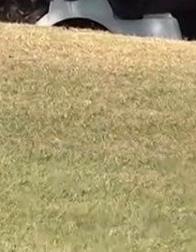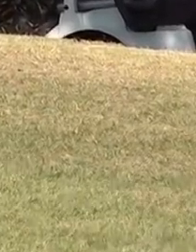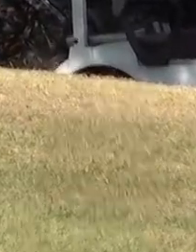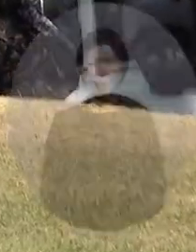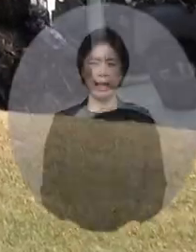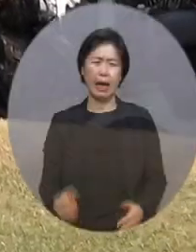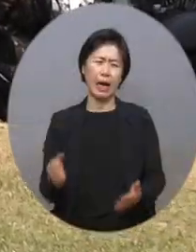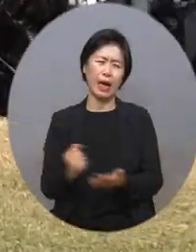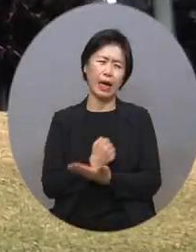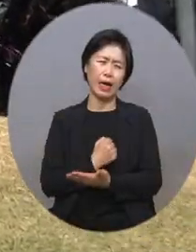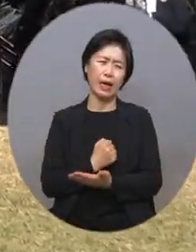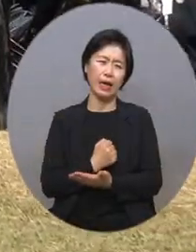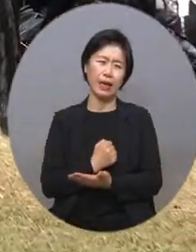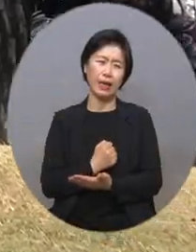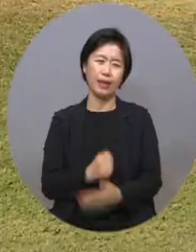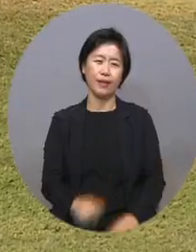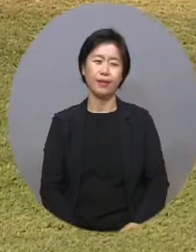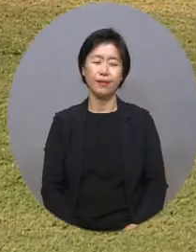아우.